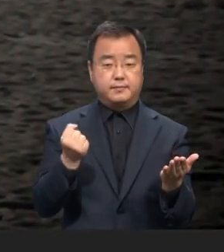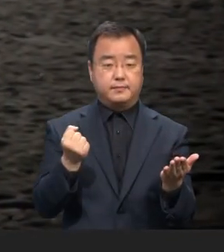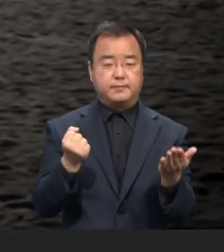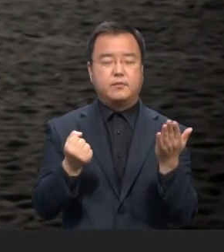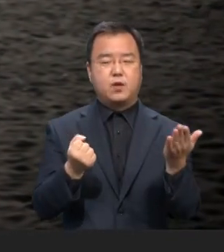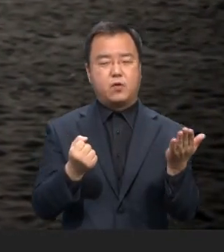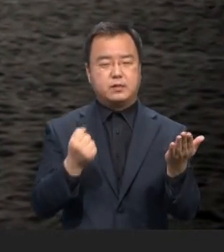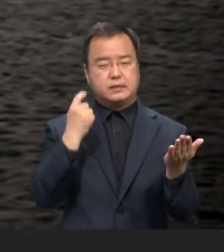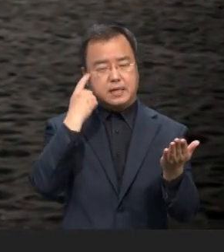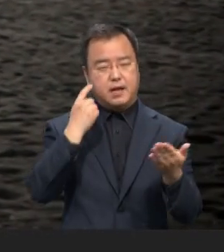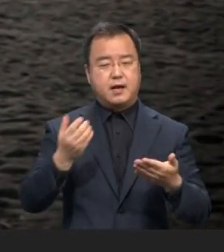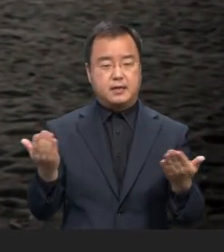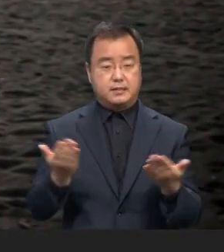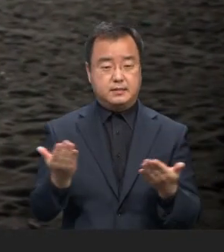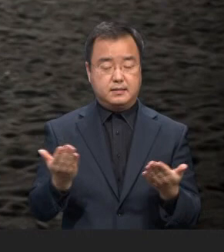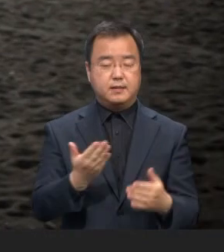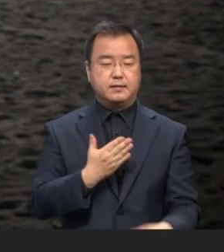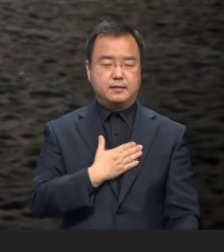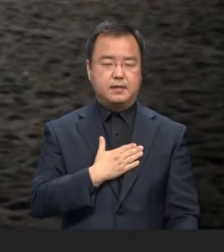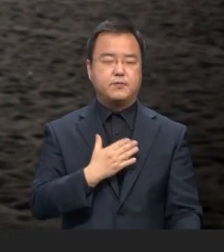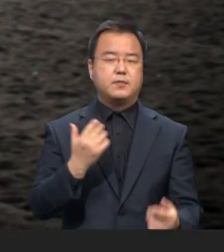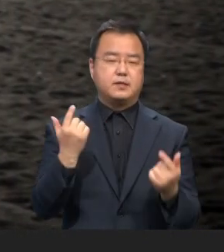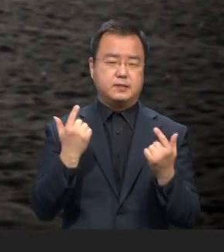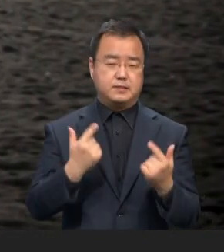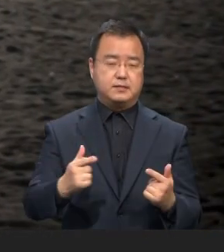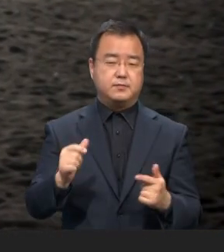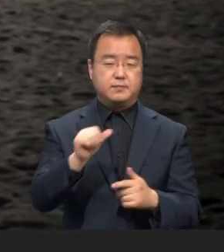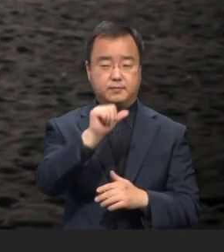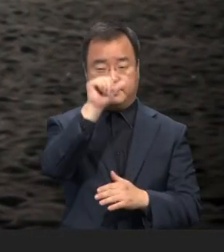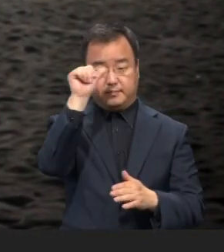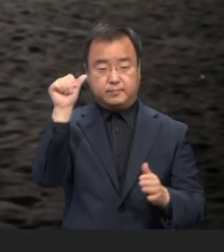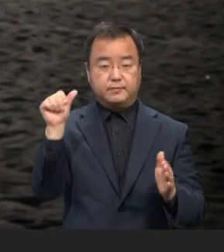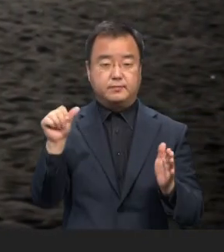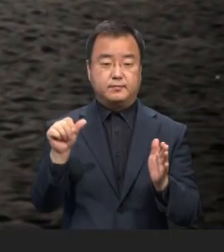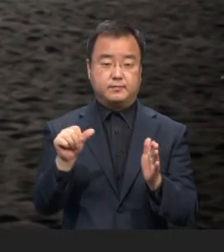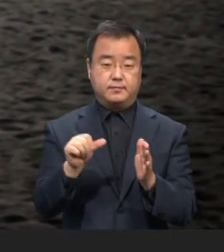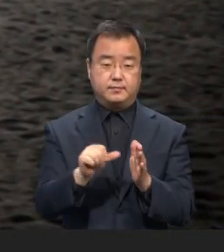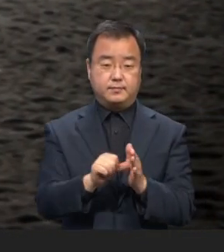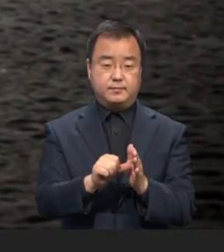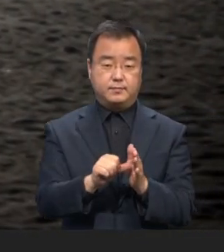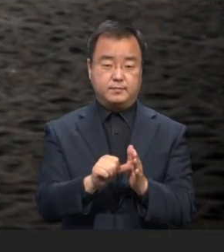너를 생각하는 것이 나의 일생이었지.